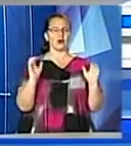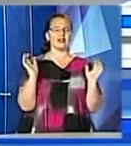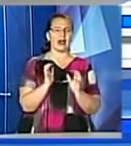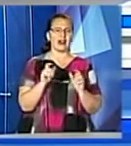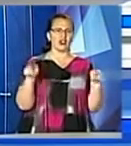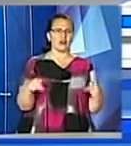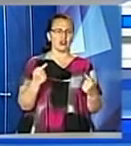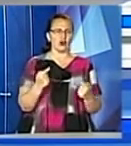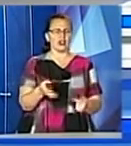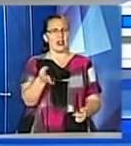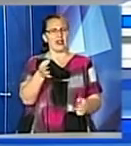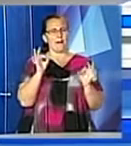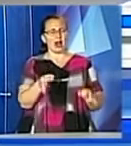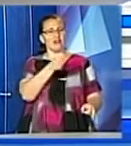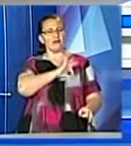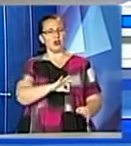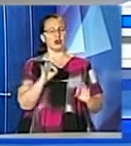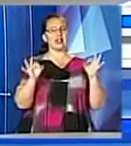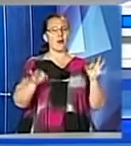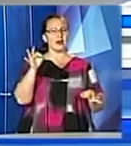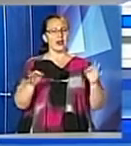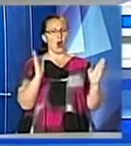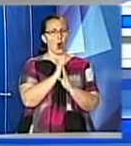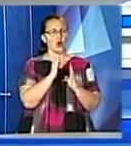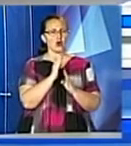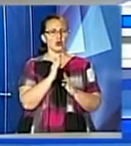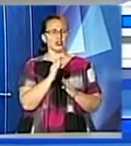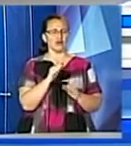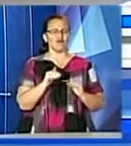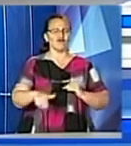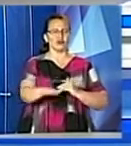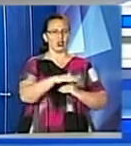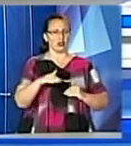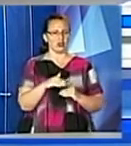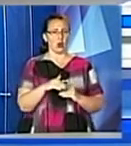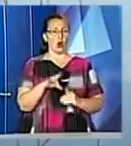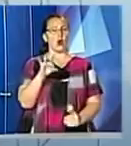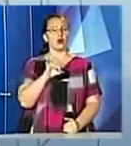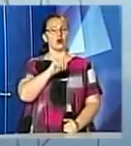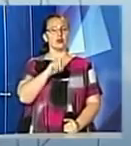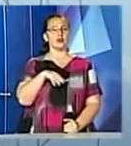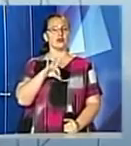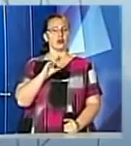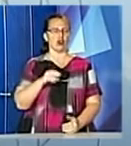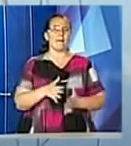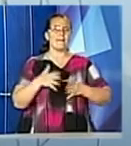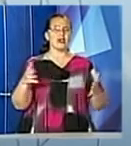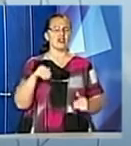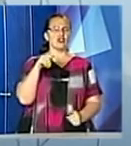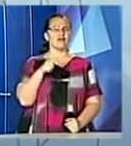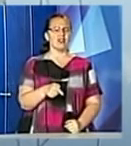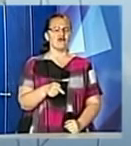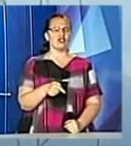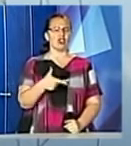та раціональне використання природних комплексів Розточчя. Заповідна зона Яворівського парку – більше 1000 гектарів. Тут